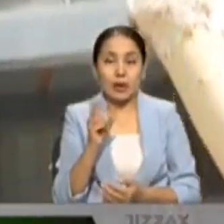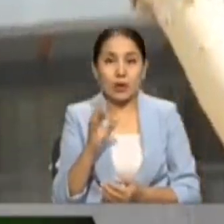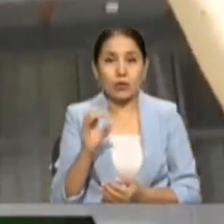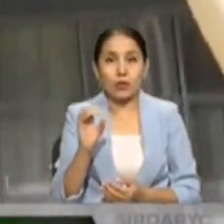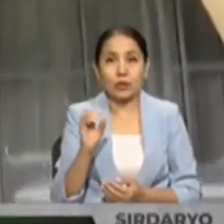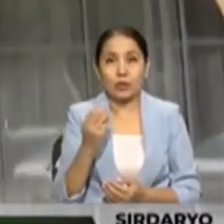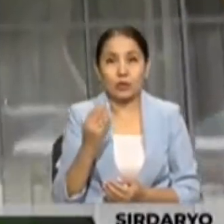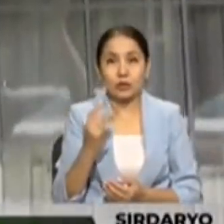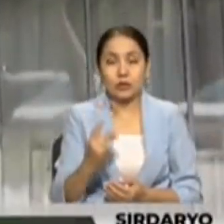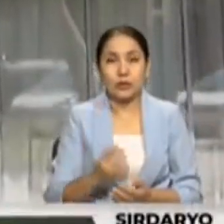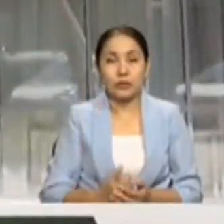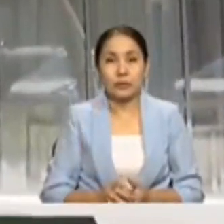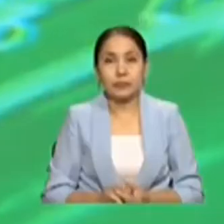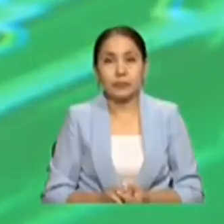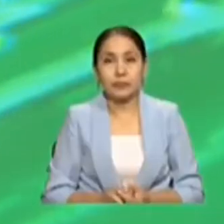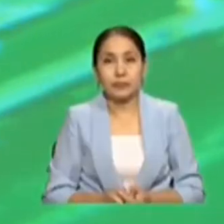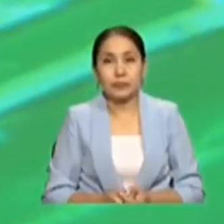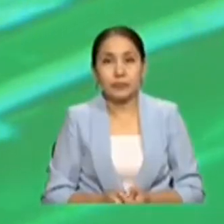Asror Ibrohimov, Yoshlar.